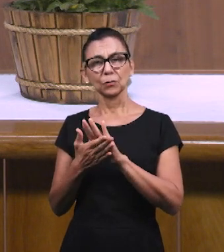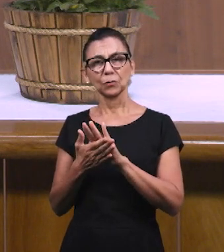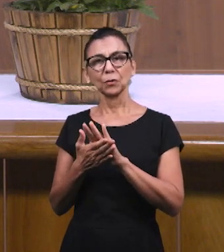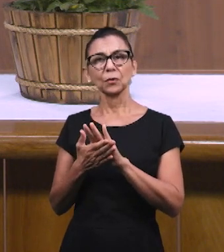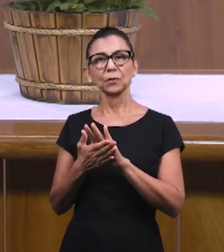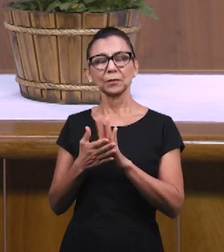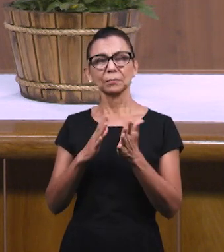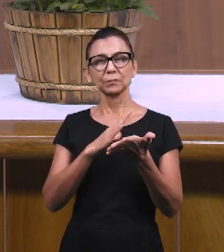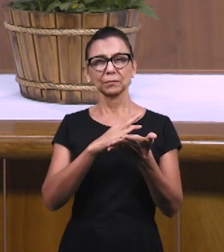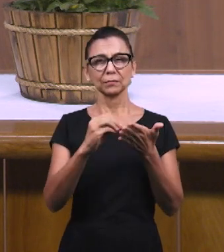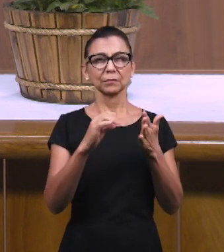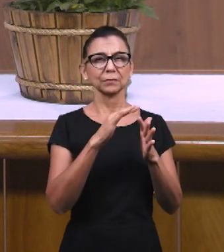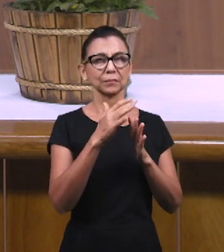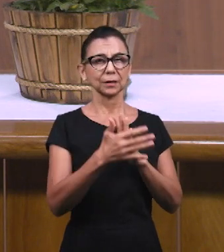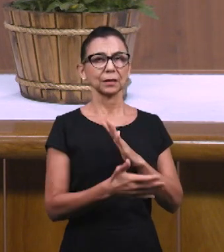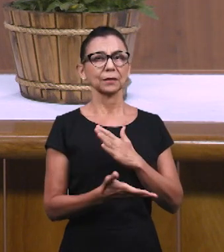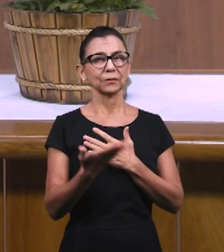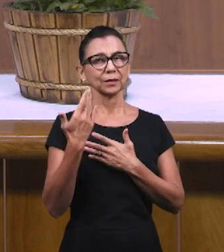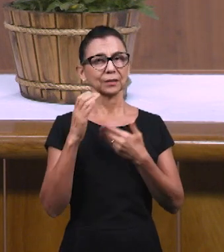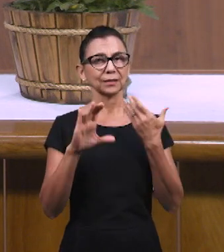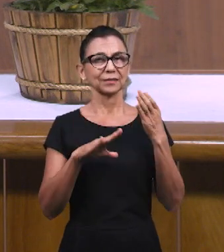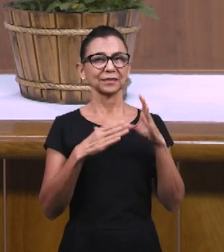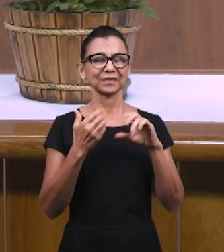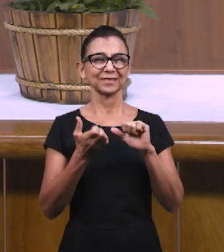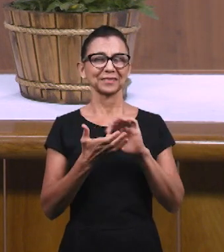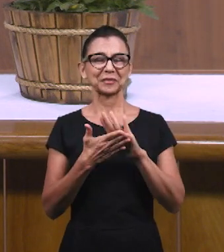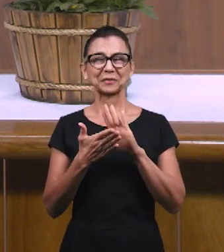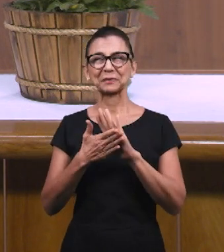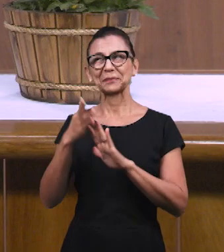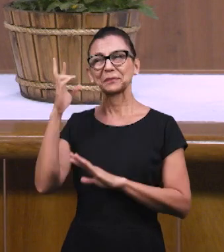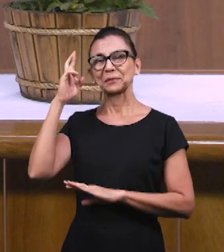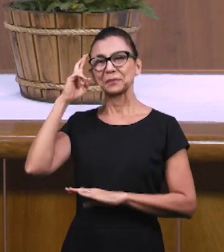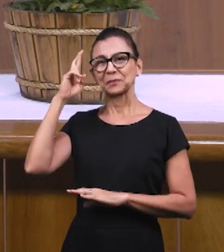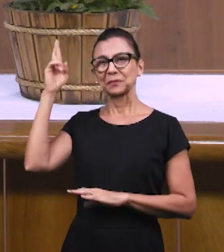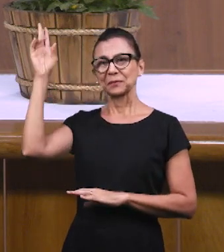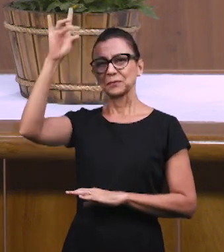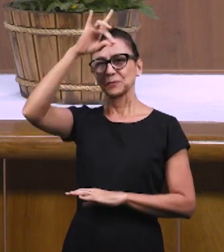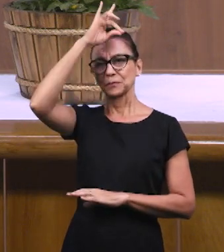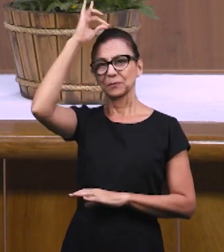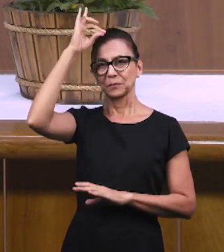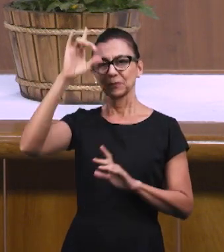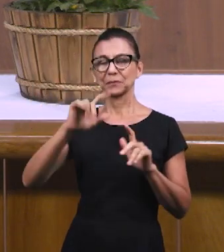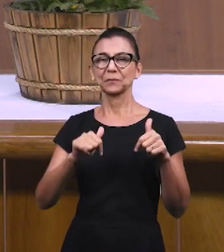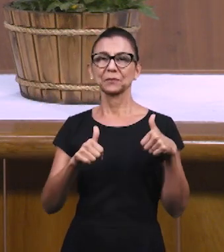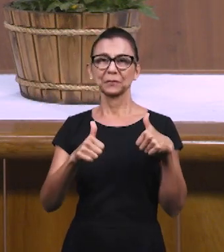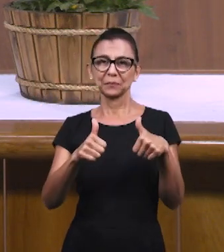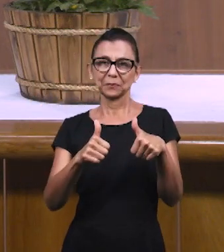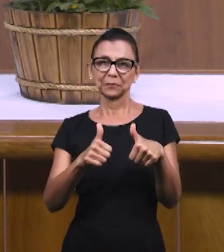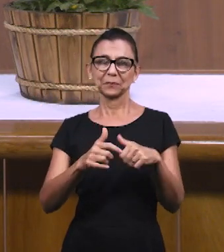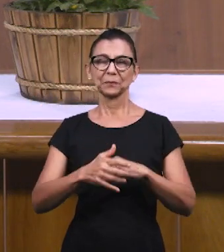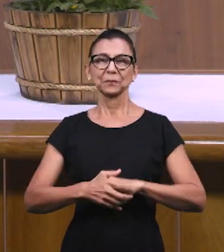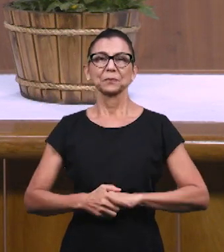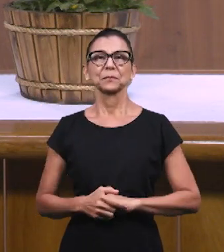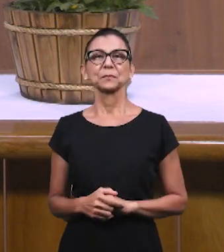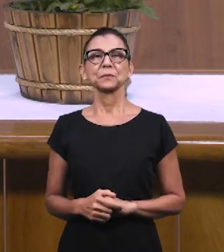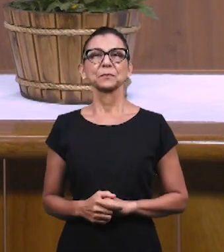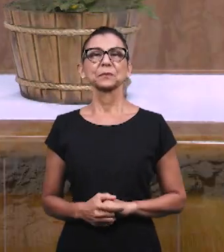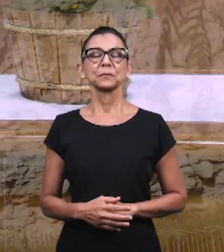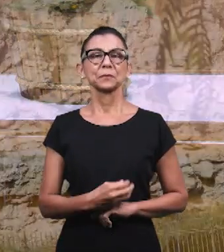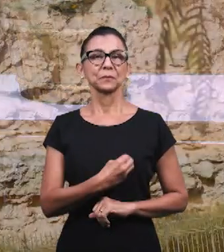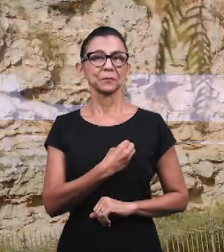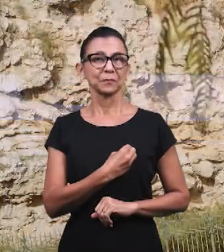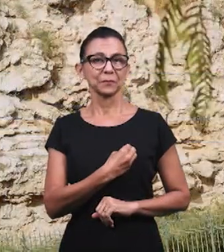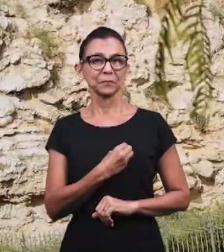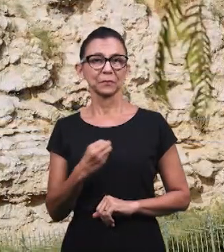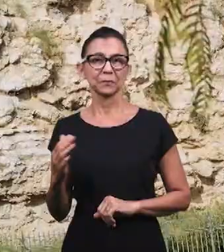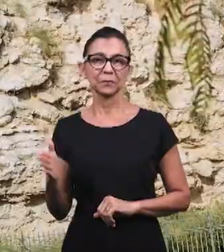la lettre va être à l'écran et vous pouvez chanter, louer le Seigneur. L'Esprit de Dieu va agir dans votre vie. Nous allons louer le Seigneur avec un